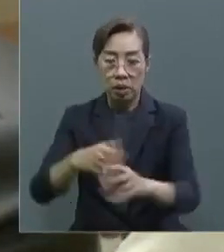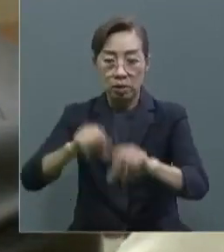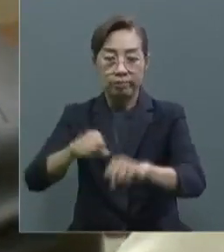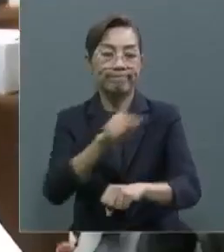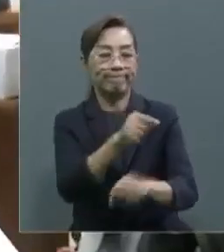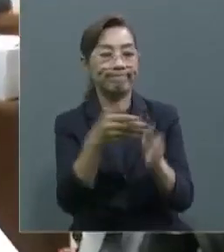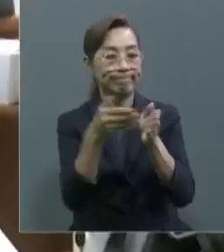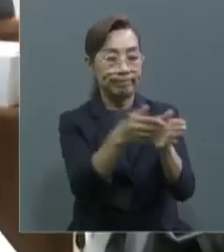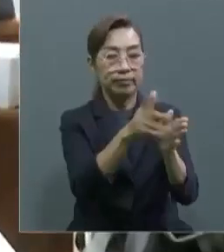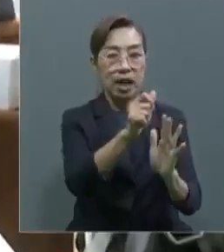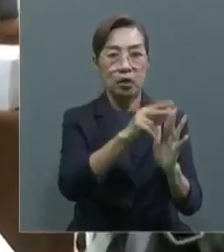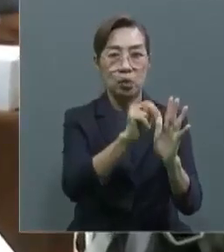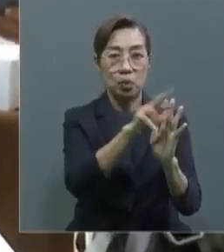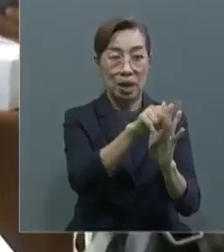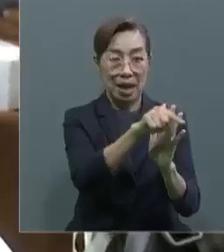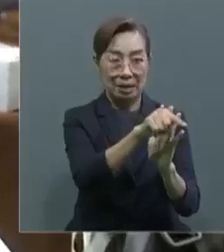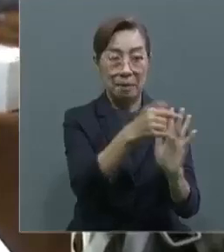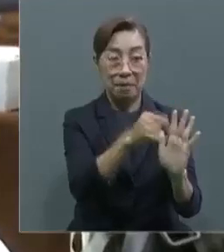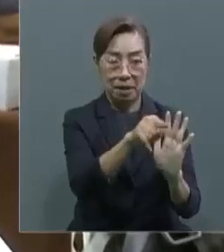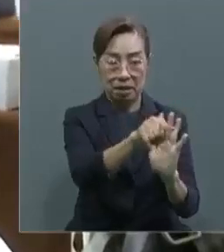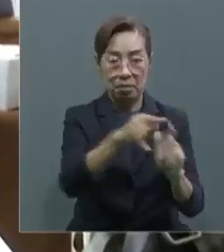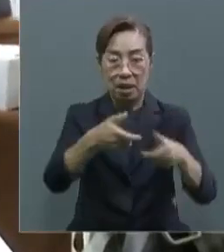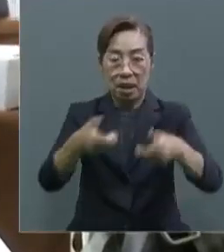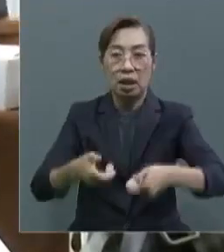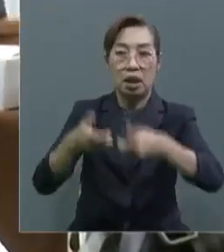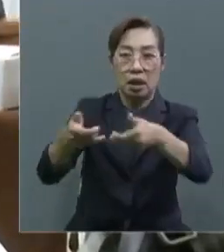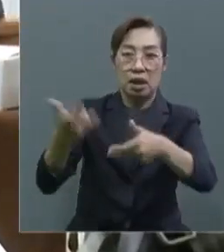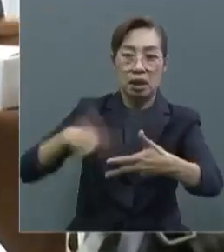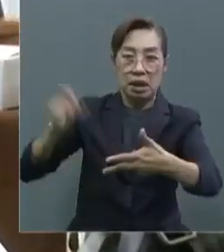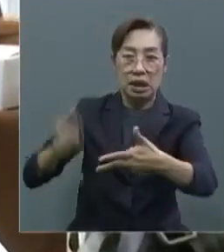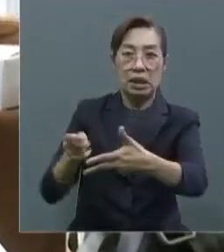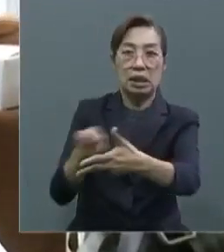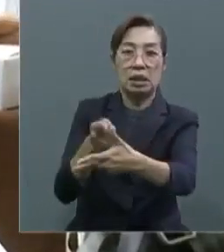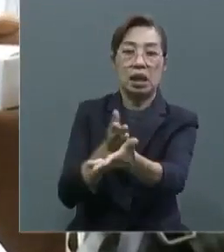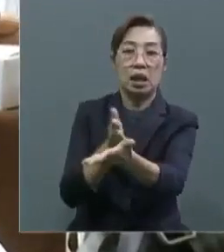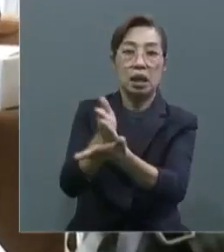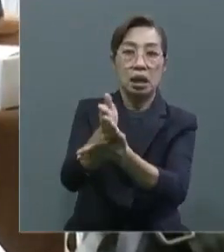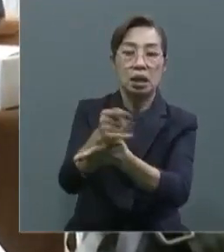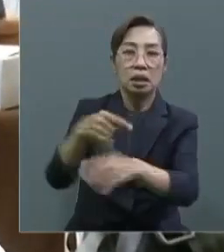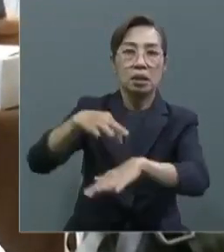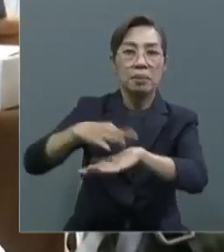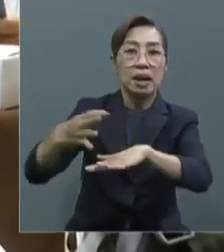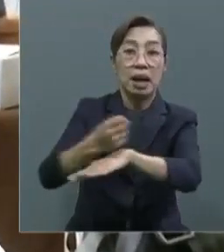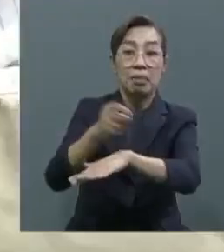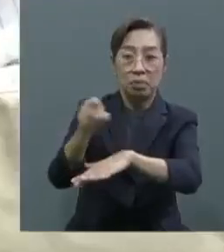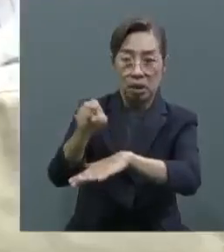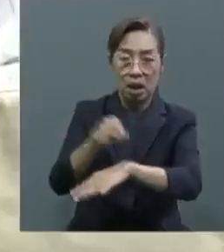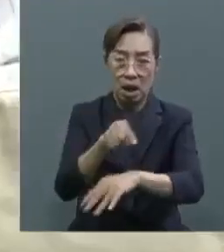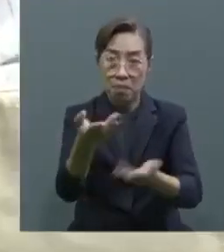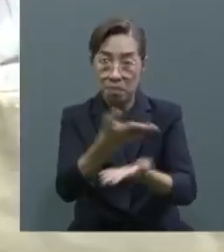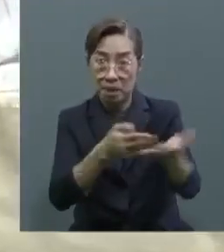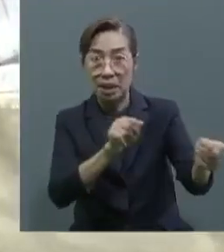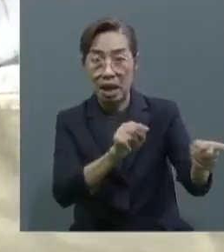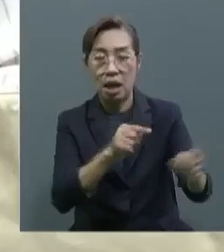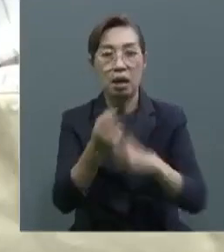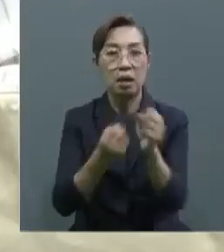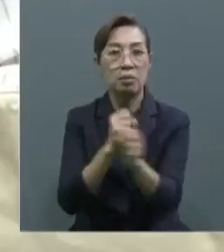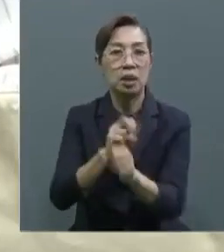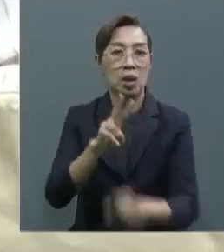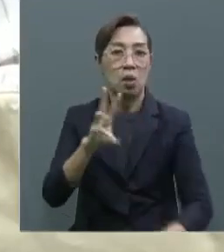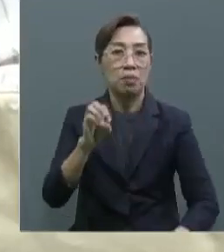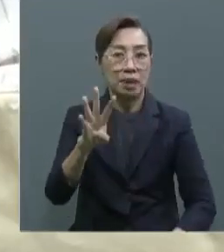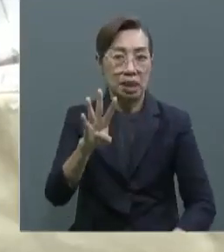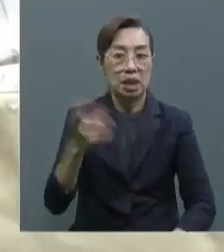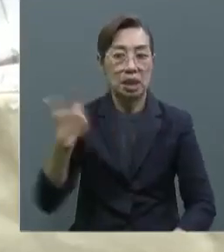ะคะแล้วก็ส่งเรื่องต่อไปยังศาลฎีกาแผนกคดีอาญาของผู้ดำรงตำแหน่งทางการเมืองพิจารณา ต่อมาในปี2564